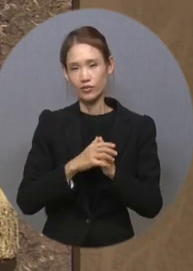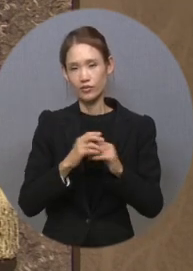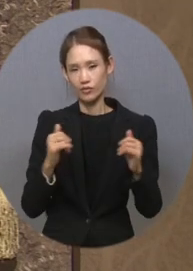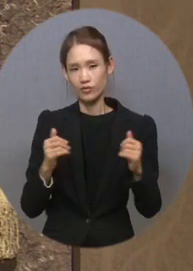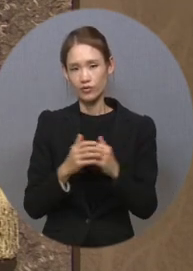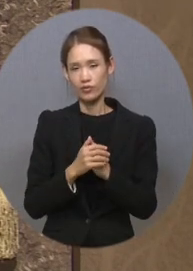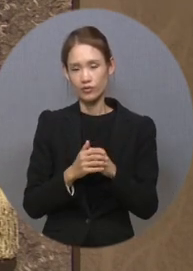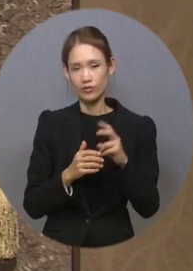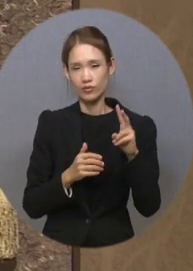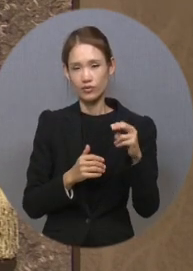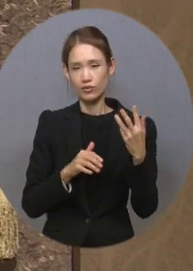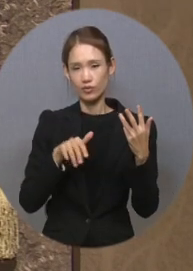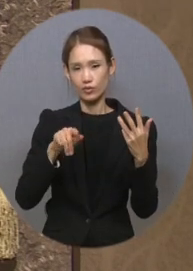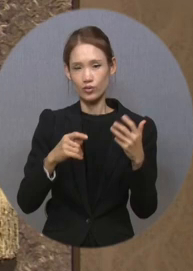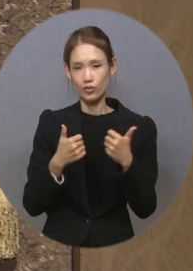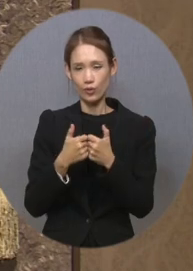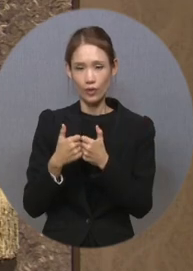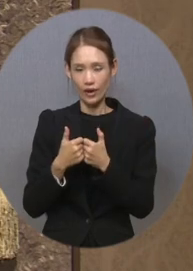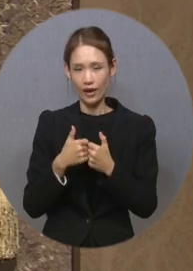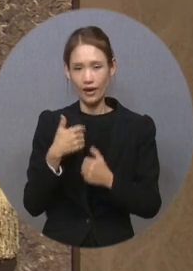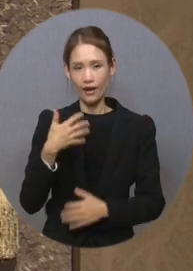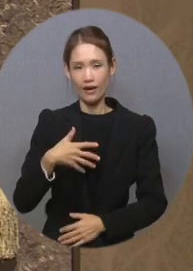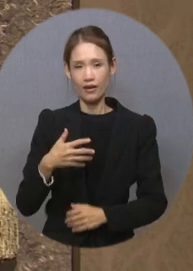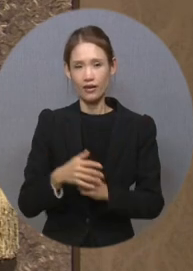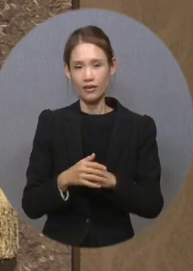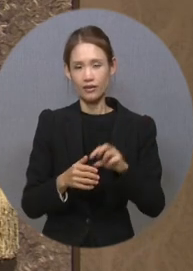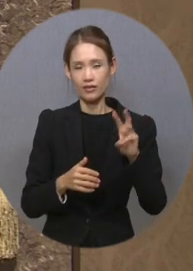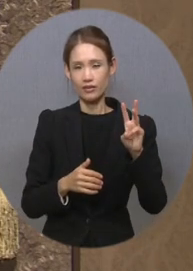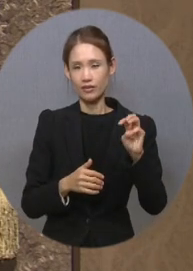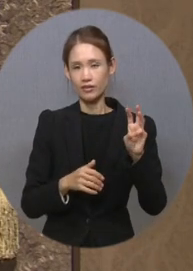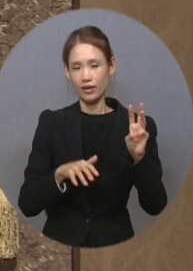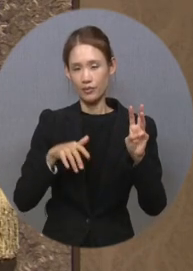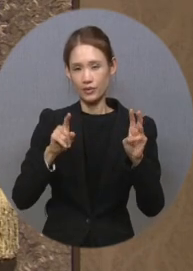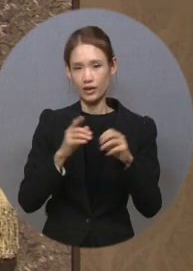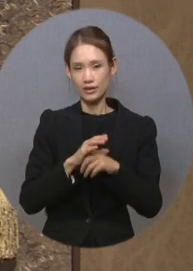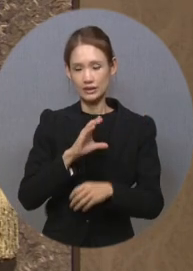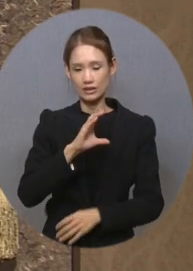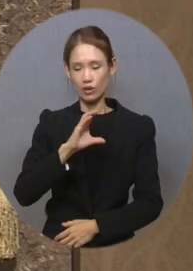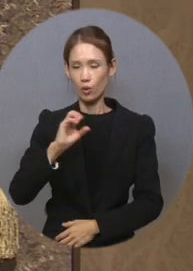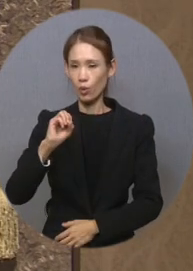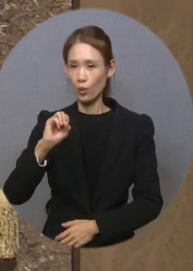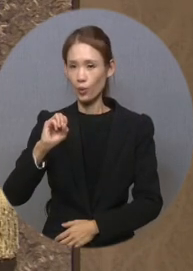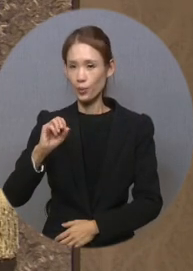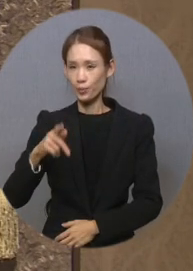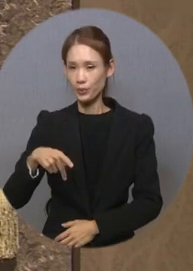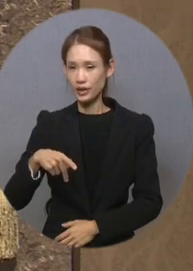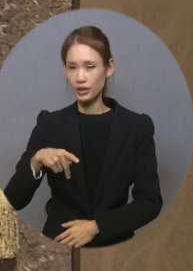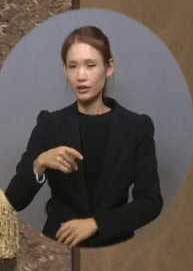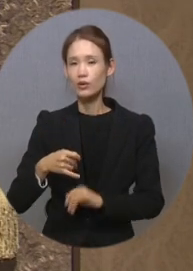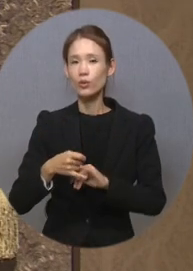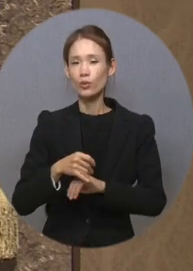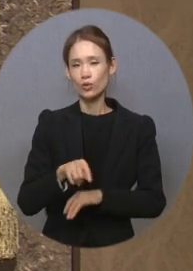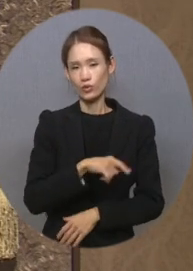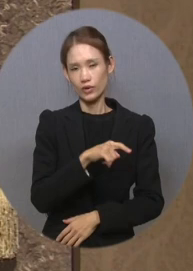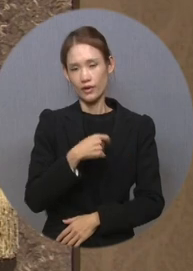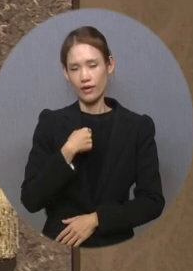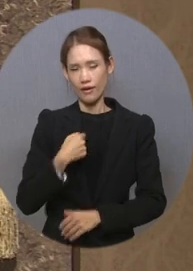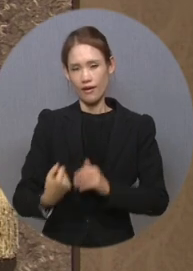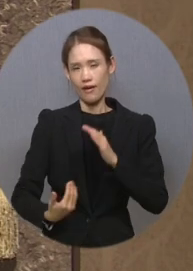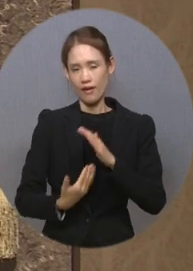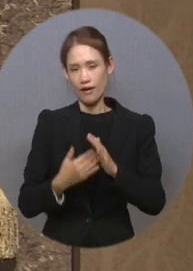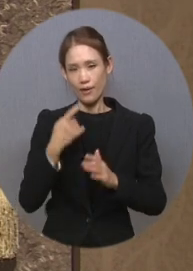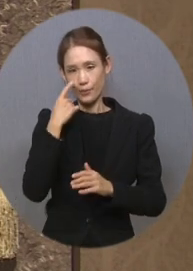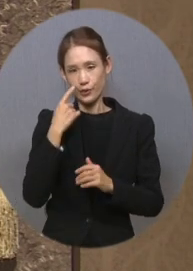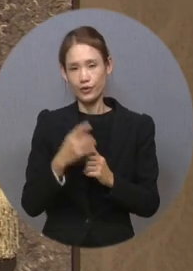지금 28차 회의 안 됐지만은 38차 COP라고 그러거든요. COP 네. 33 이거는 꼭 우리가 해내자.